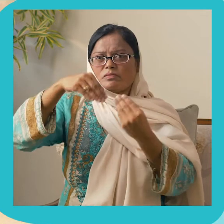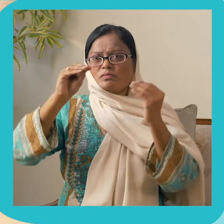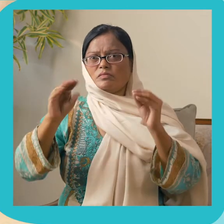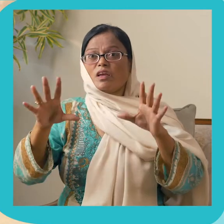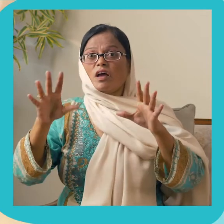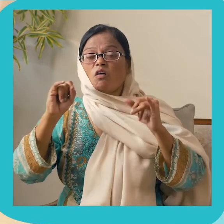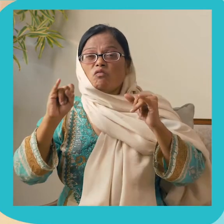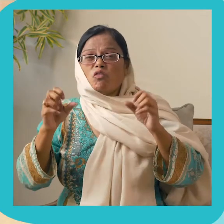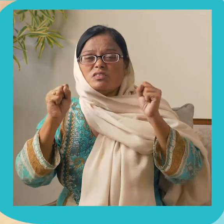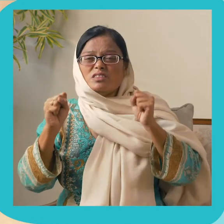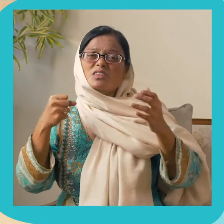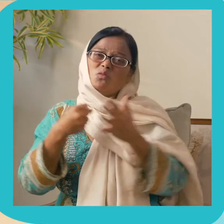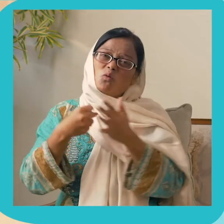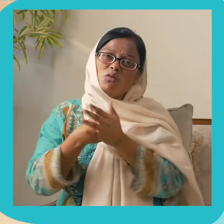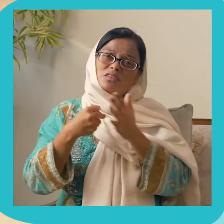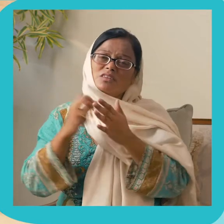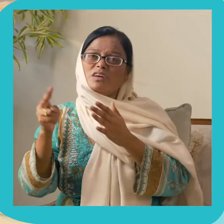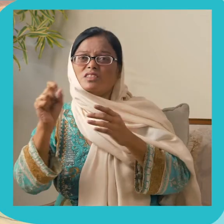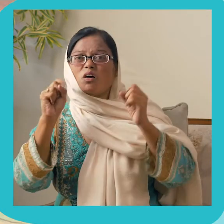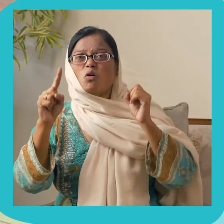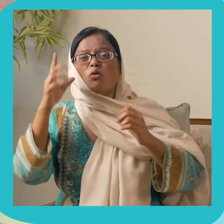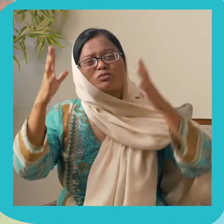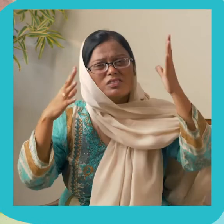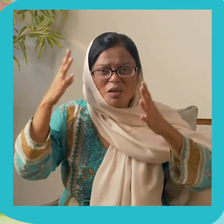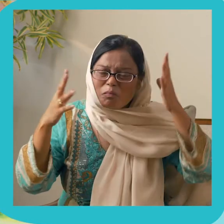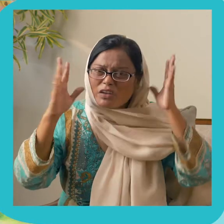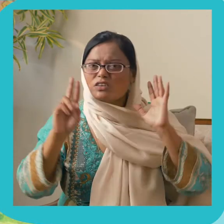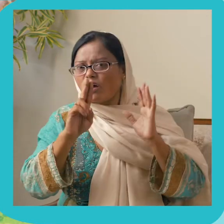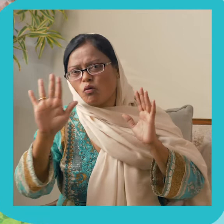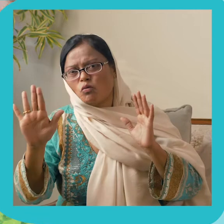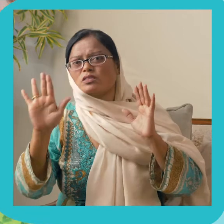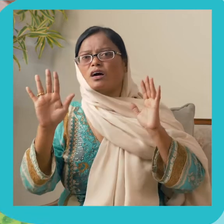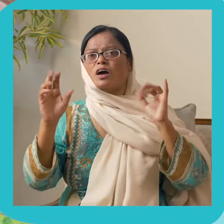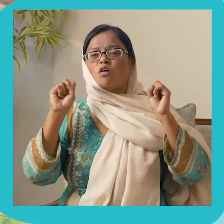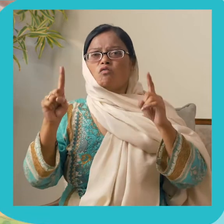वो जितनी ज्यादा कोशिश करता उतना ही उलझता जाता।